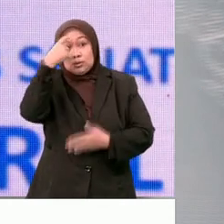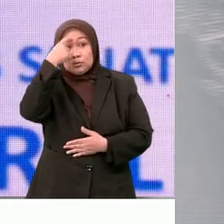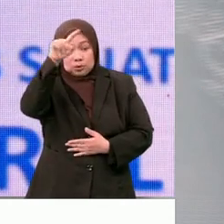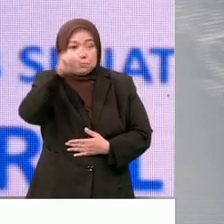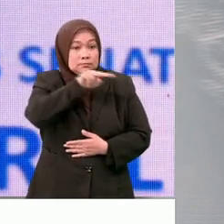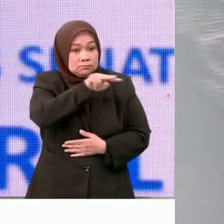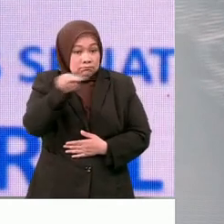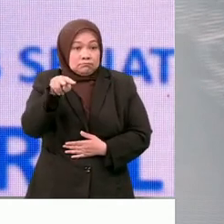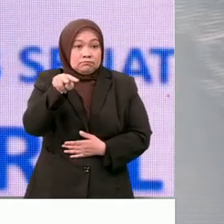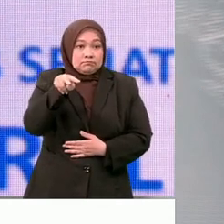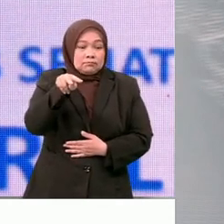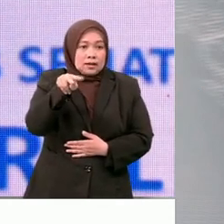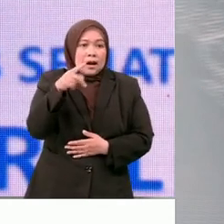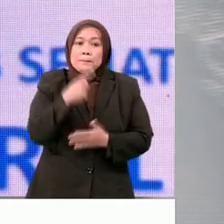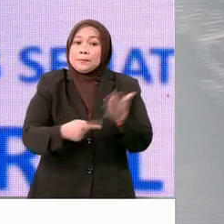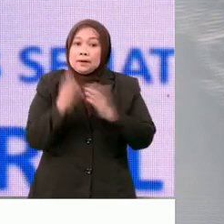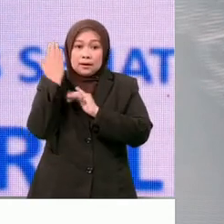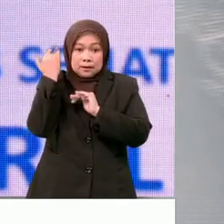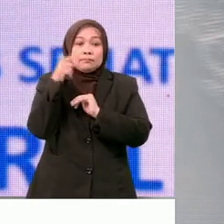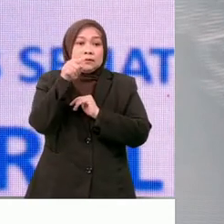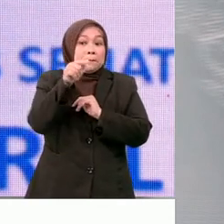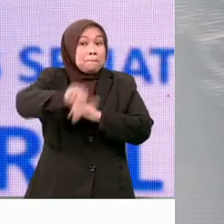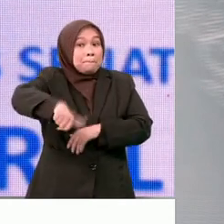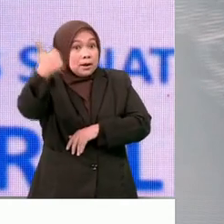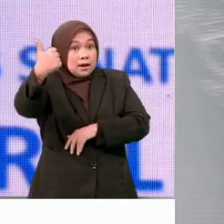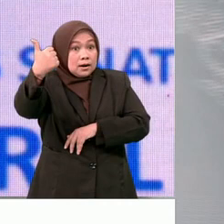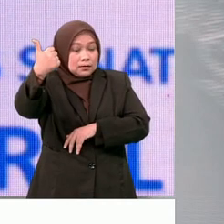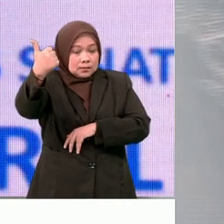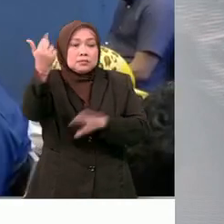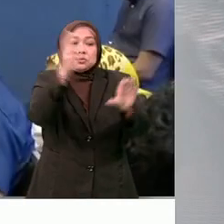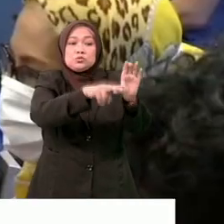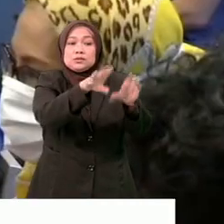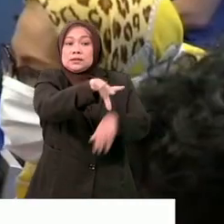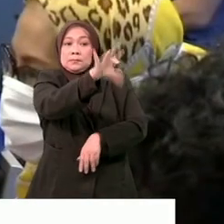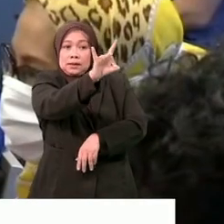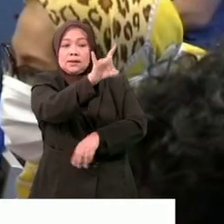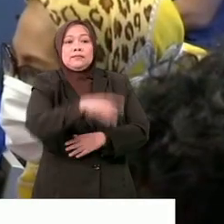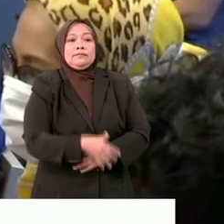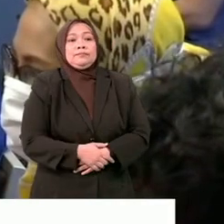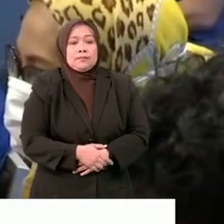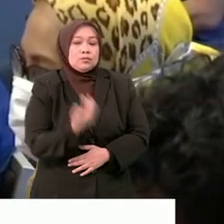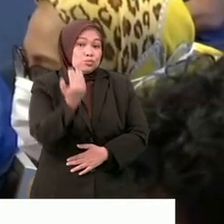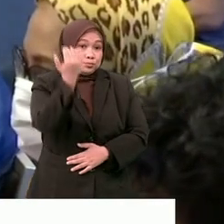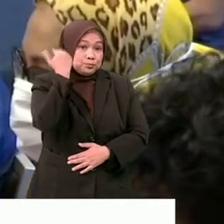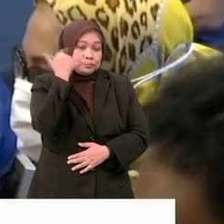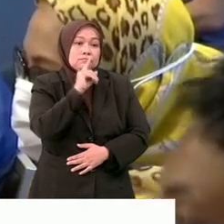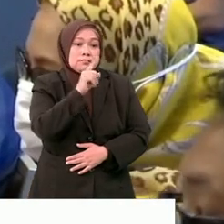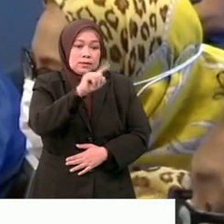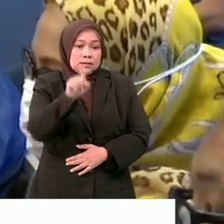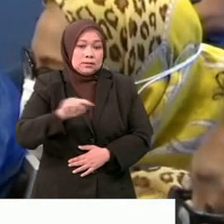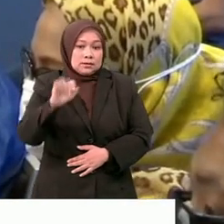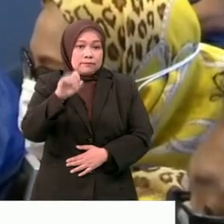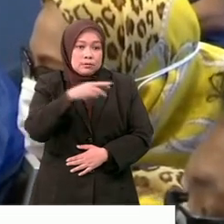memastikan agar beliau dapat menang di kursi yang mau biotani terdahulu Tengku zafrul